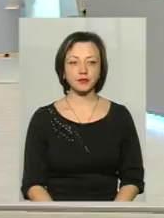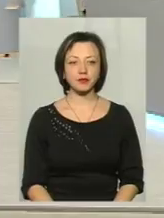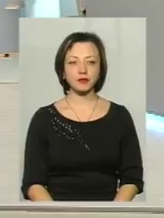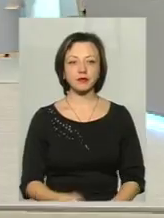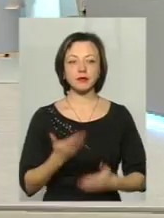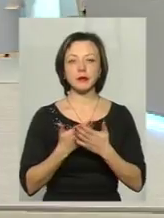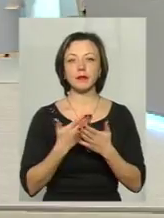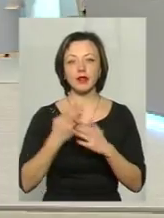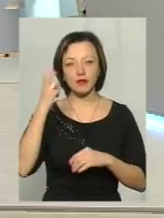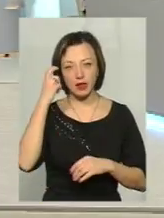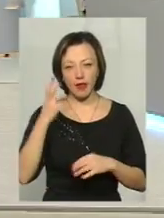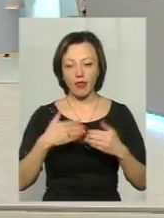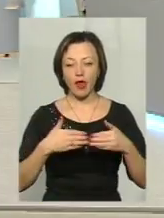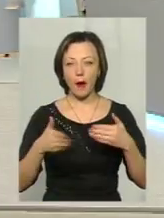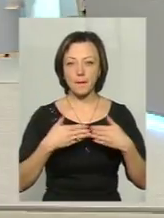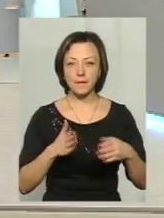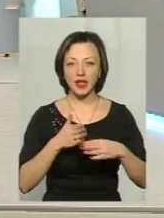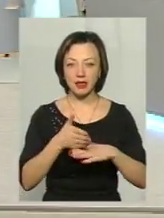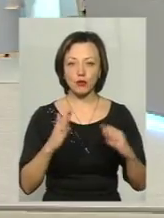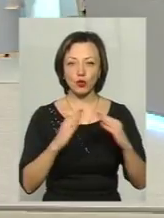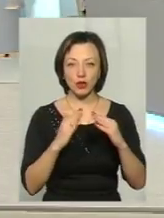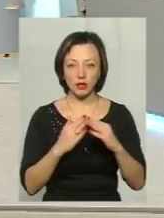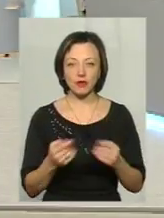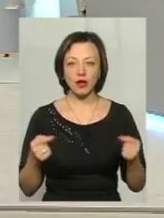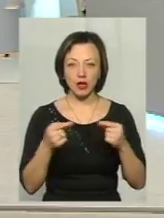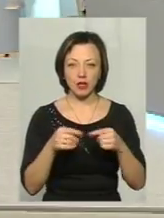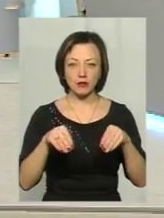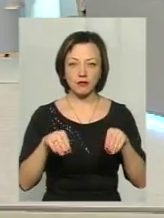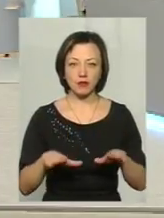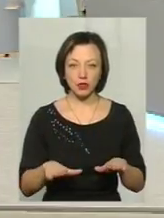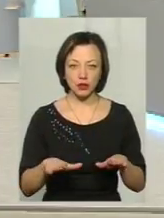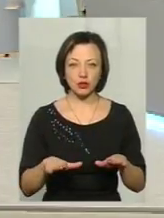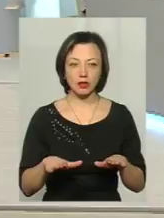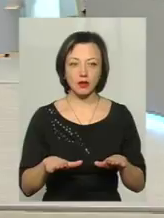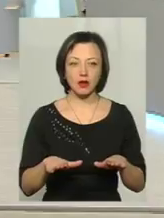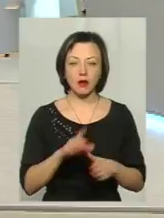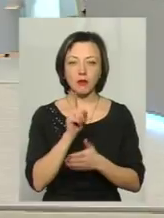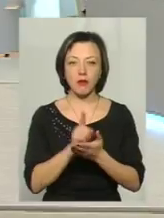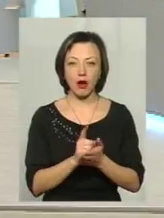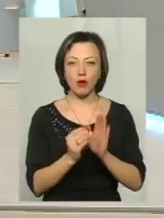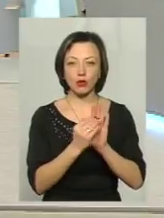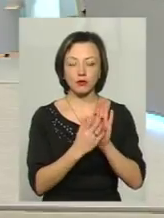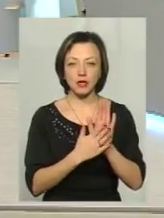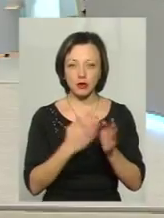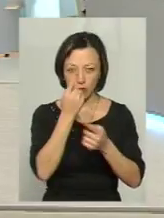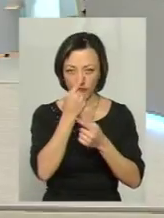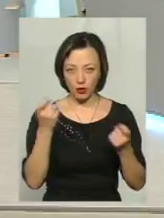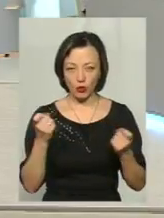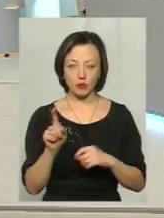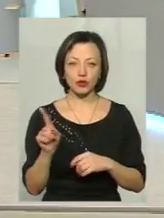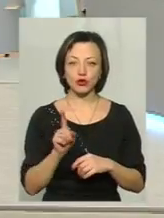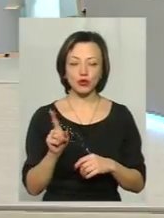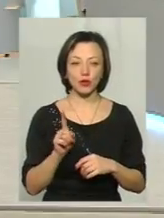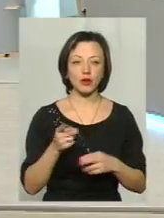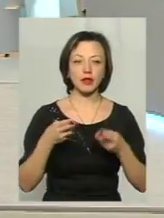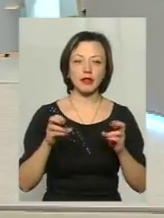прикладу, там на під'їздах будинків якраз вирішили, ну, мають розмістити повідомлення щодо